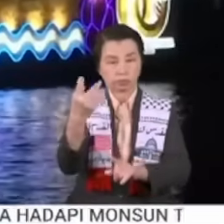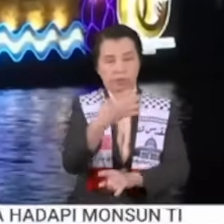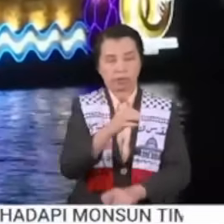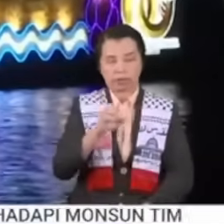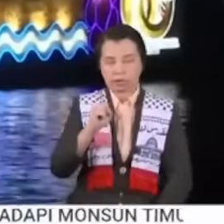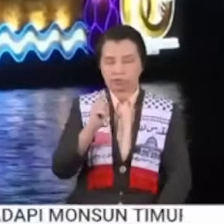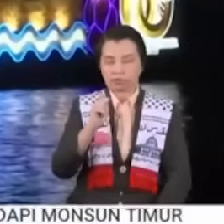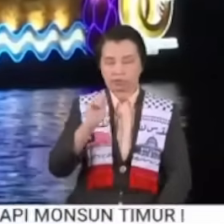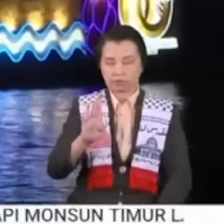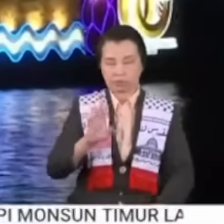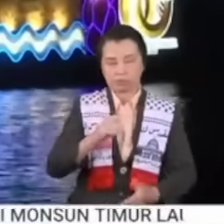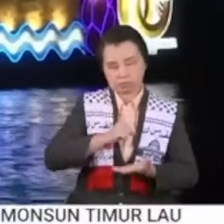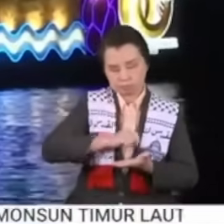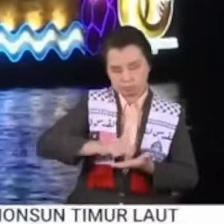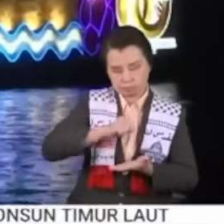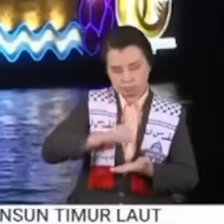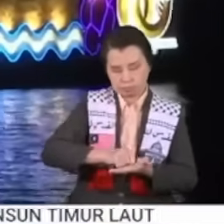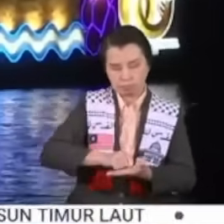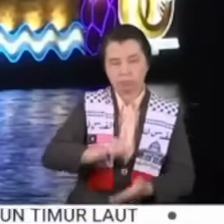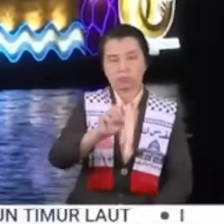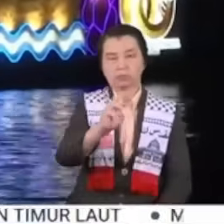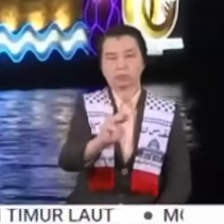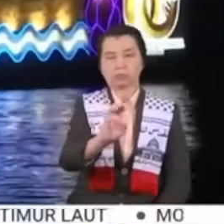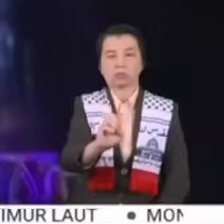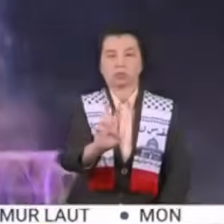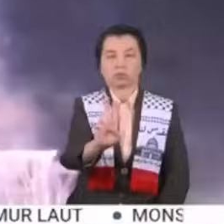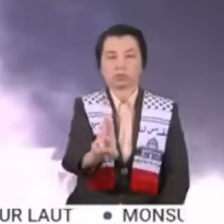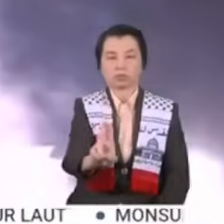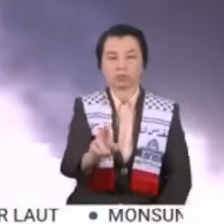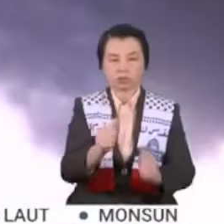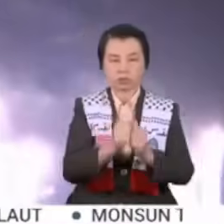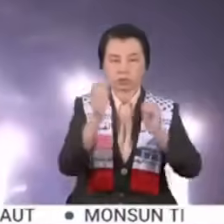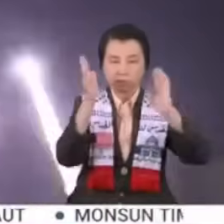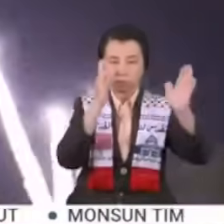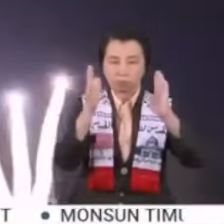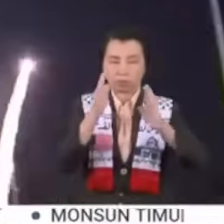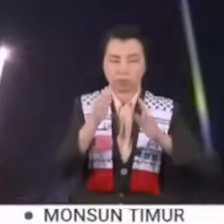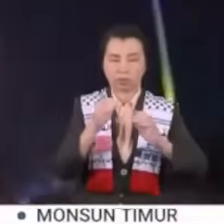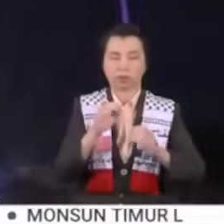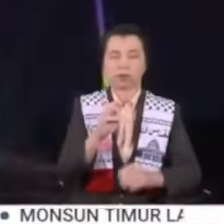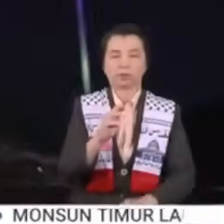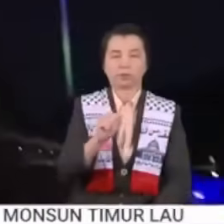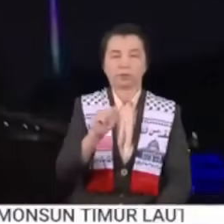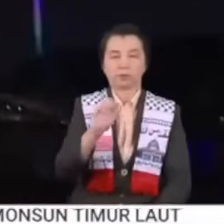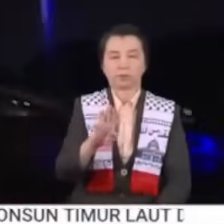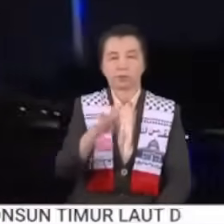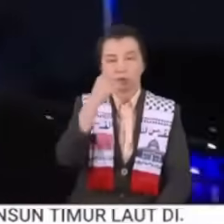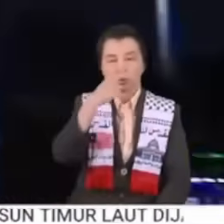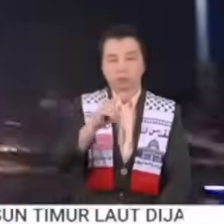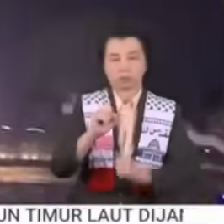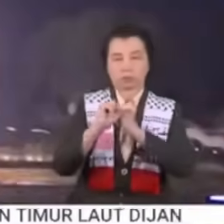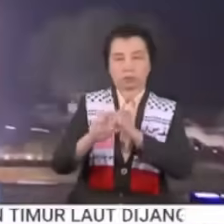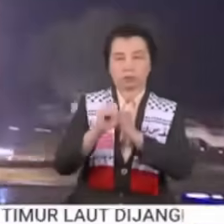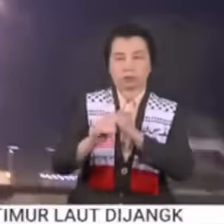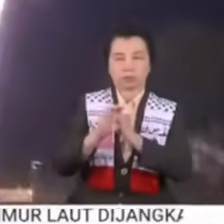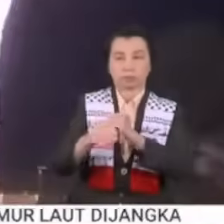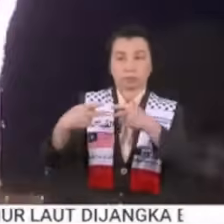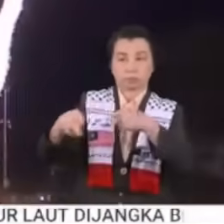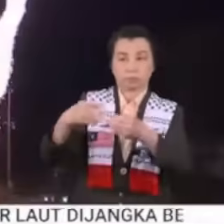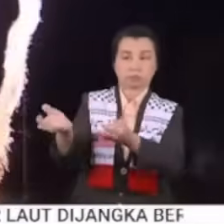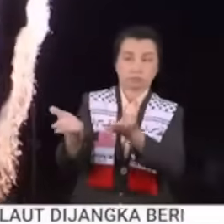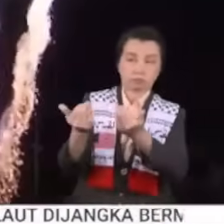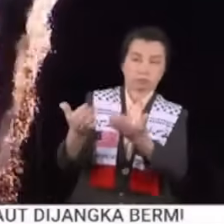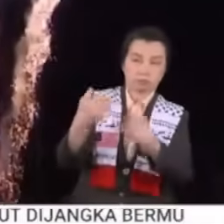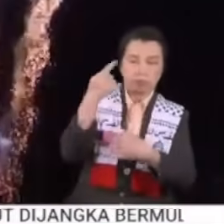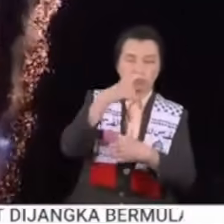STB turut menandatangani memorandum persfahaman MOU dengan Malaysia Ilan berhad MB bagi kempen pemasaran